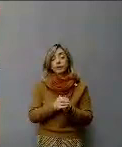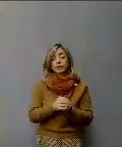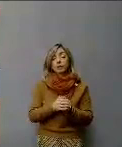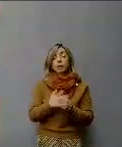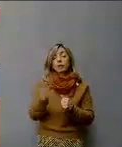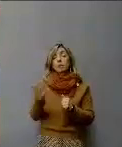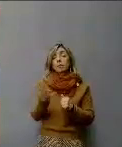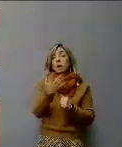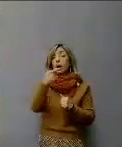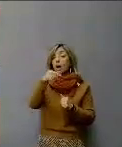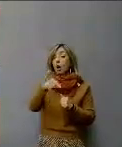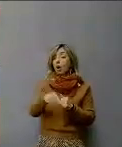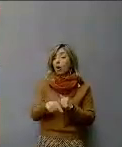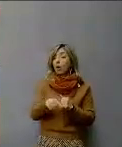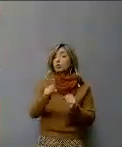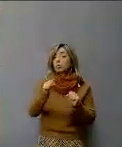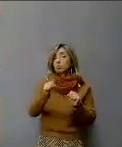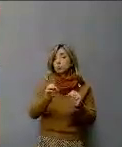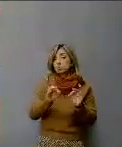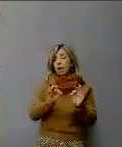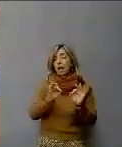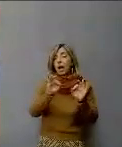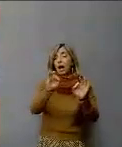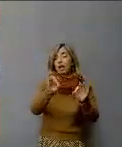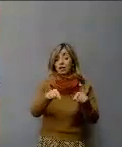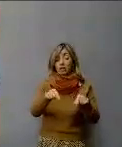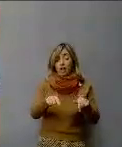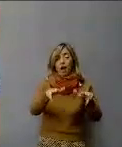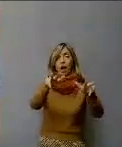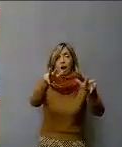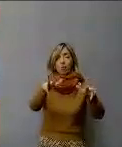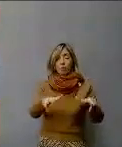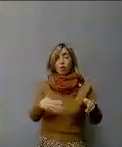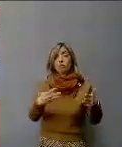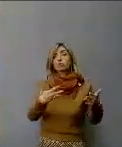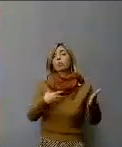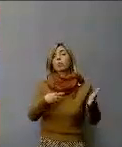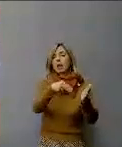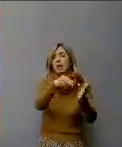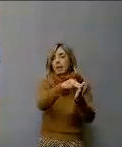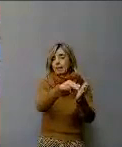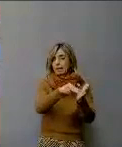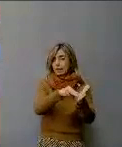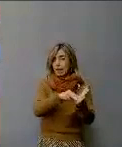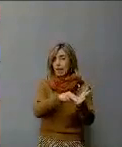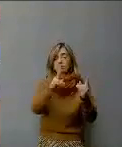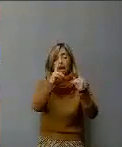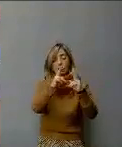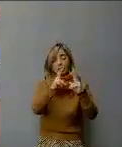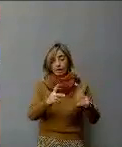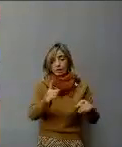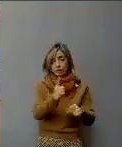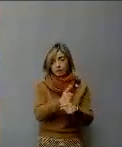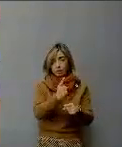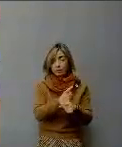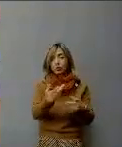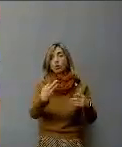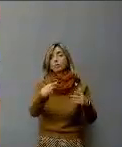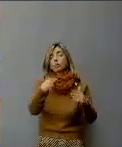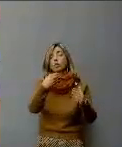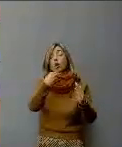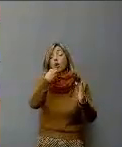saremo arrivati a questa approvazione con dei dati un analisi del bisogno mettendo insieme l'elenco delle persone sfrattate